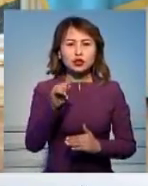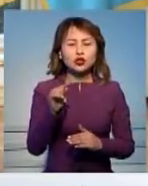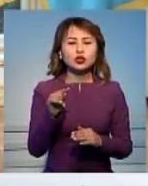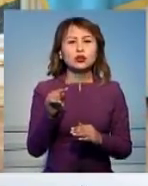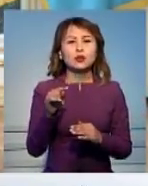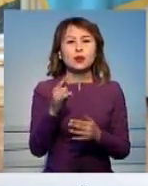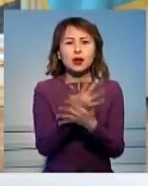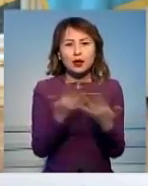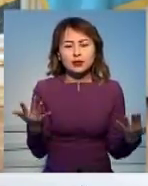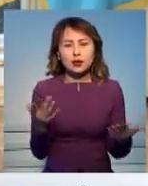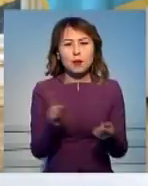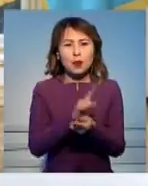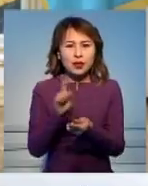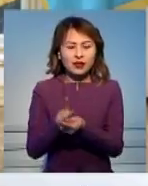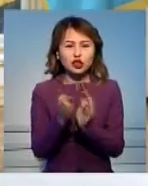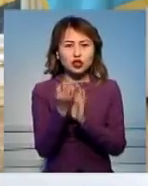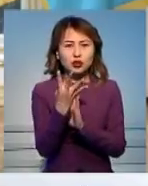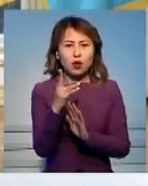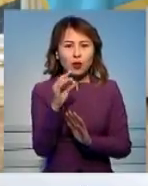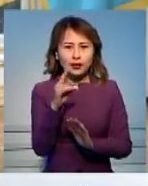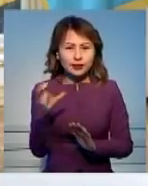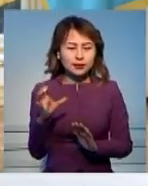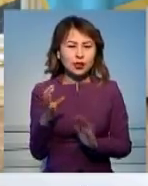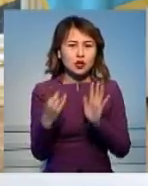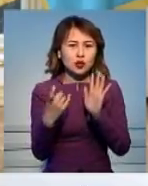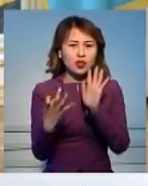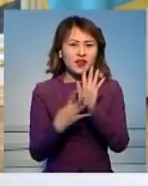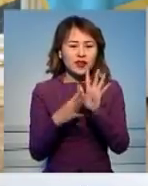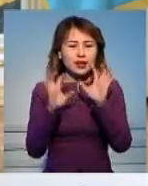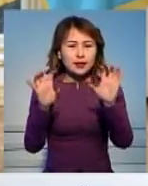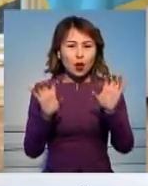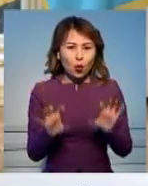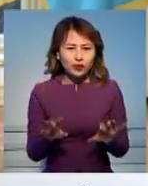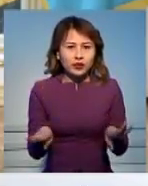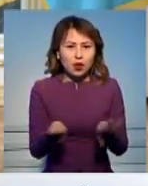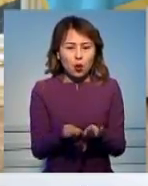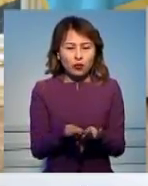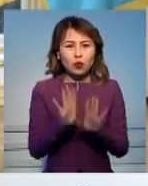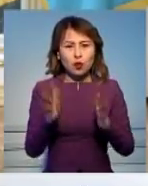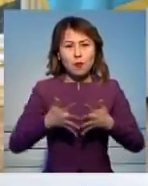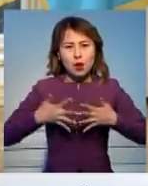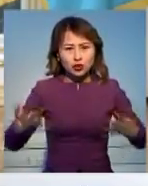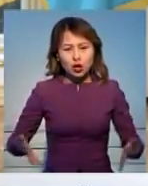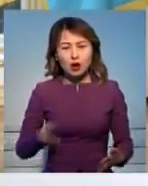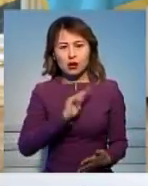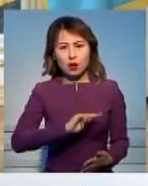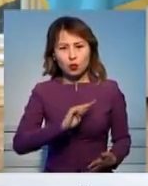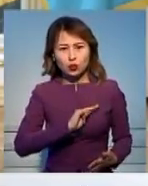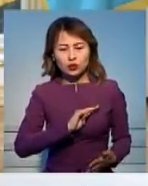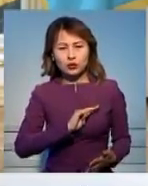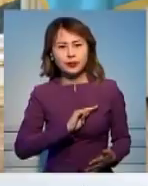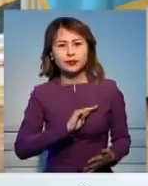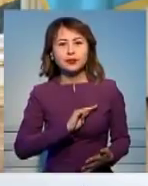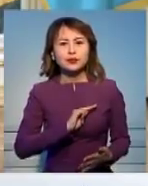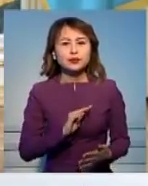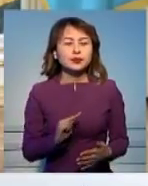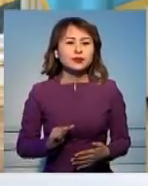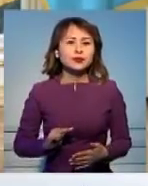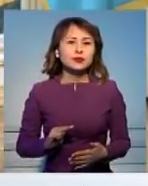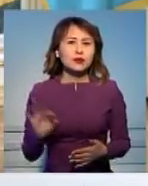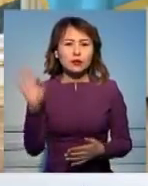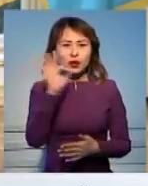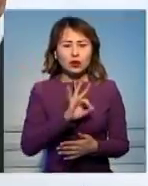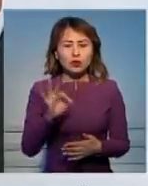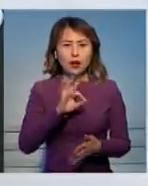поправок, 14 кодексов и 109 законов. Вот такая огромная работа проделана по работе